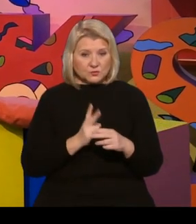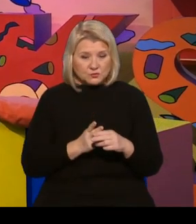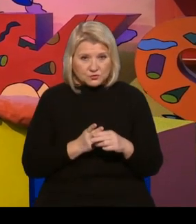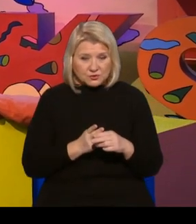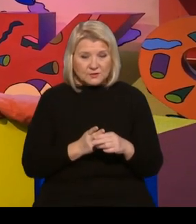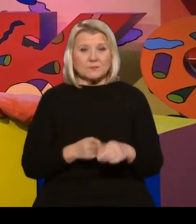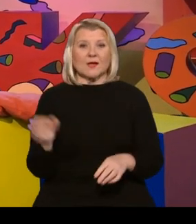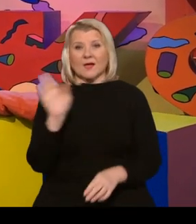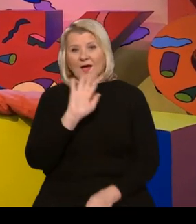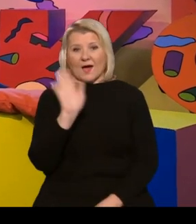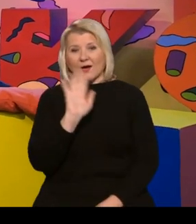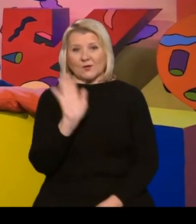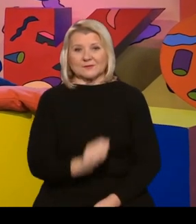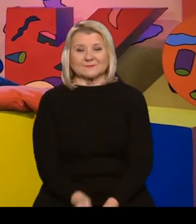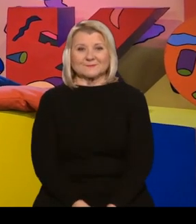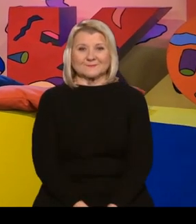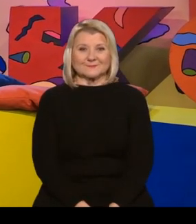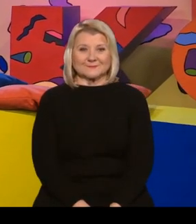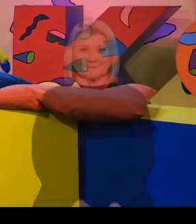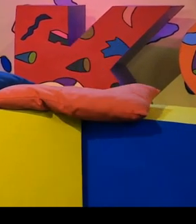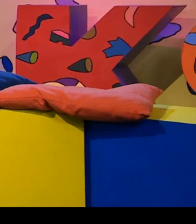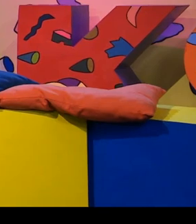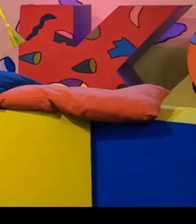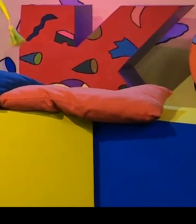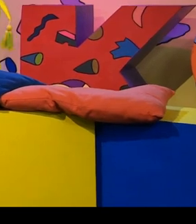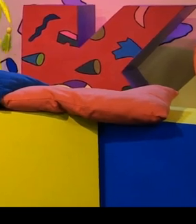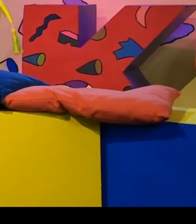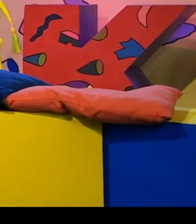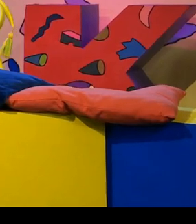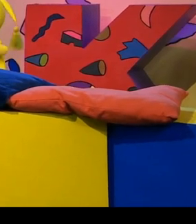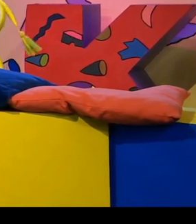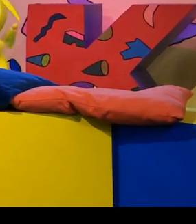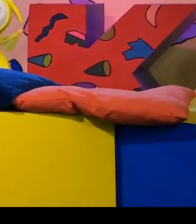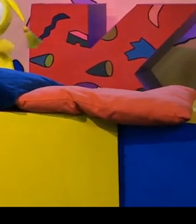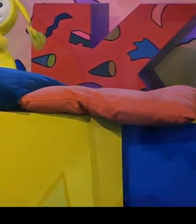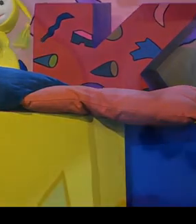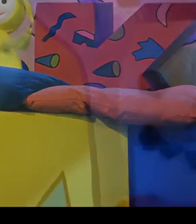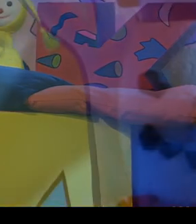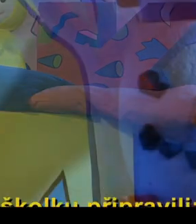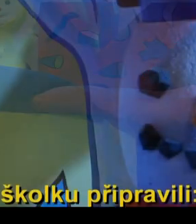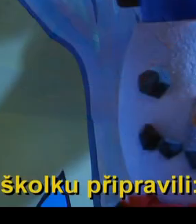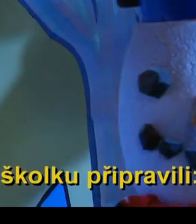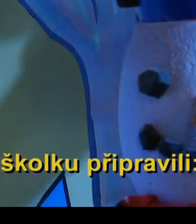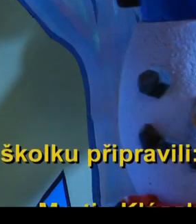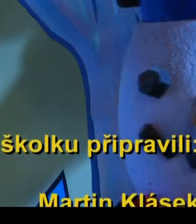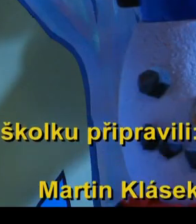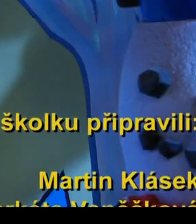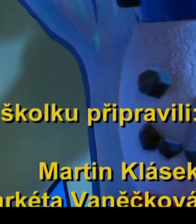hlavně... Fanfárově! Ahoj! Ahoj.